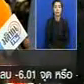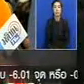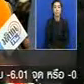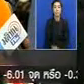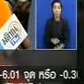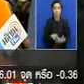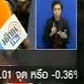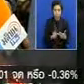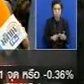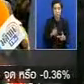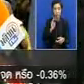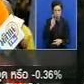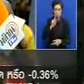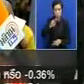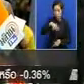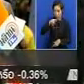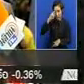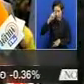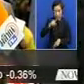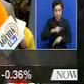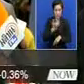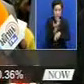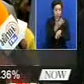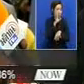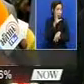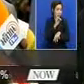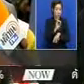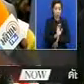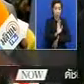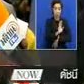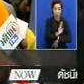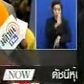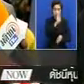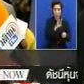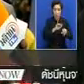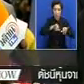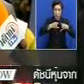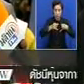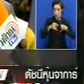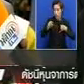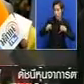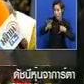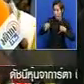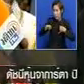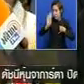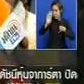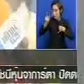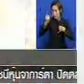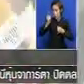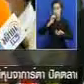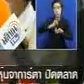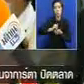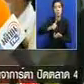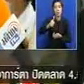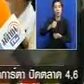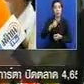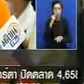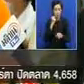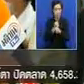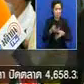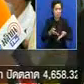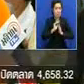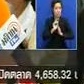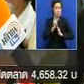ก็คือการหาพาร์ทเนอร์นะครับเพราะว่าการทำธุรกิจใหม่เนี่ยมันก็ประสบความลำบากนะครับเพราะฉะนั้น